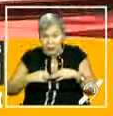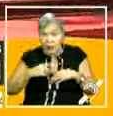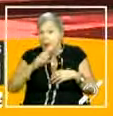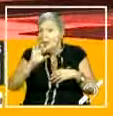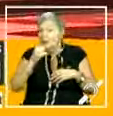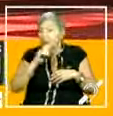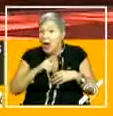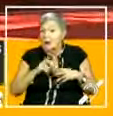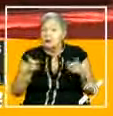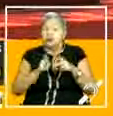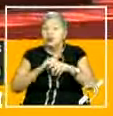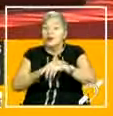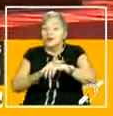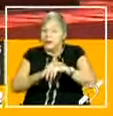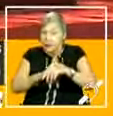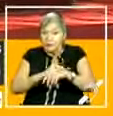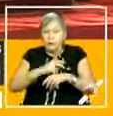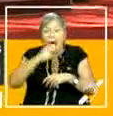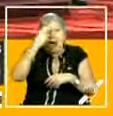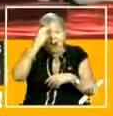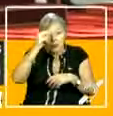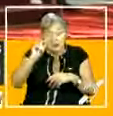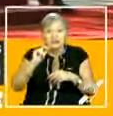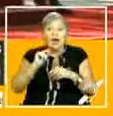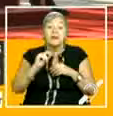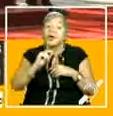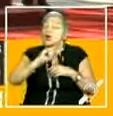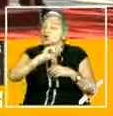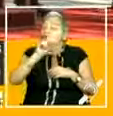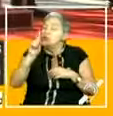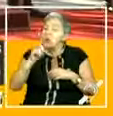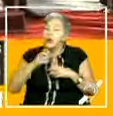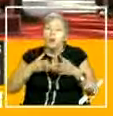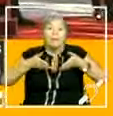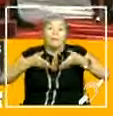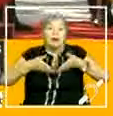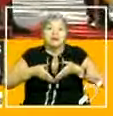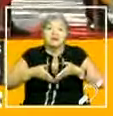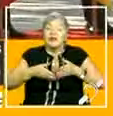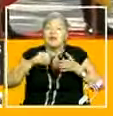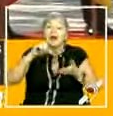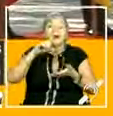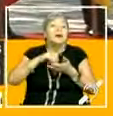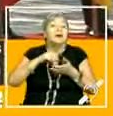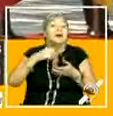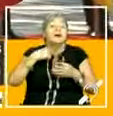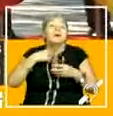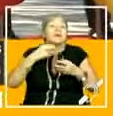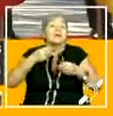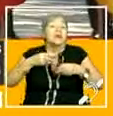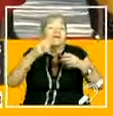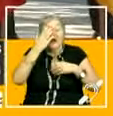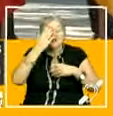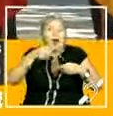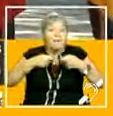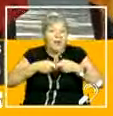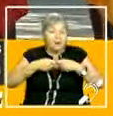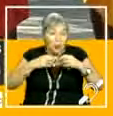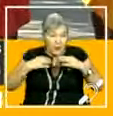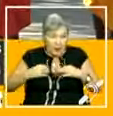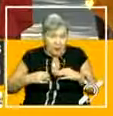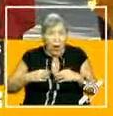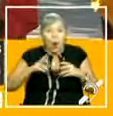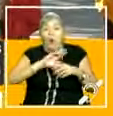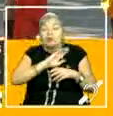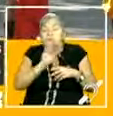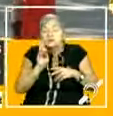fost înștiințat de același staff că nu va mai fi prezent Volodymyr Zelensky în plen și că doar va avea acea întrunire cu